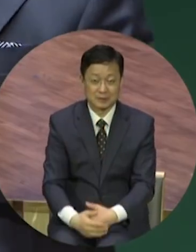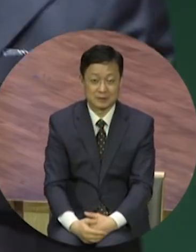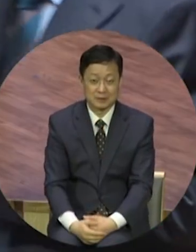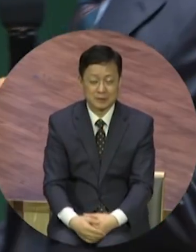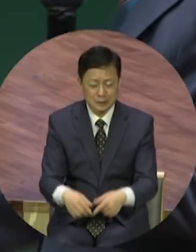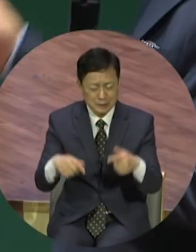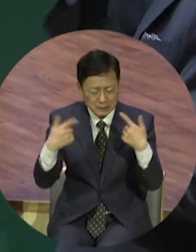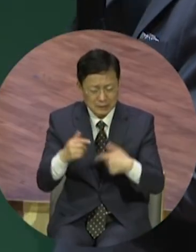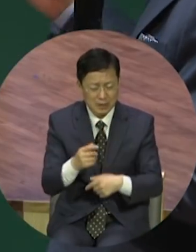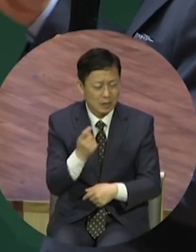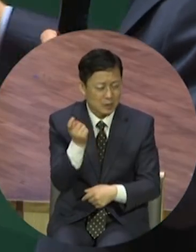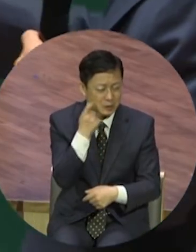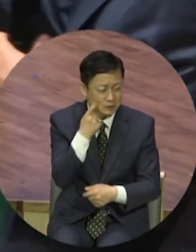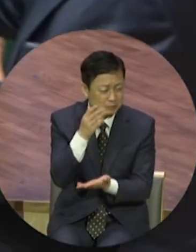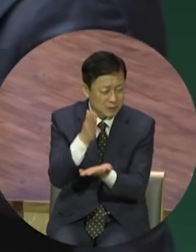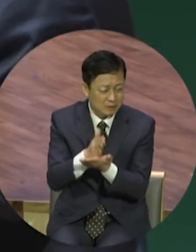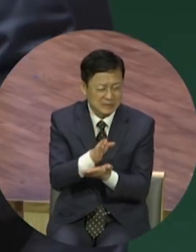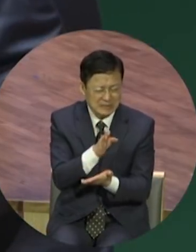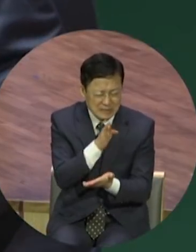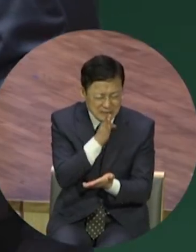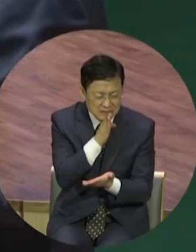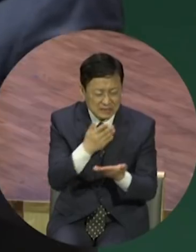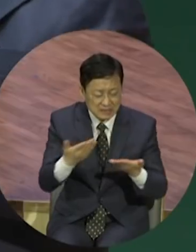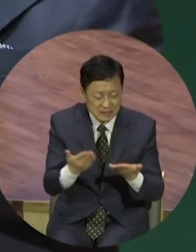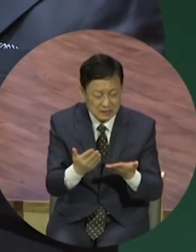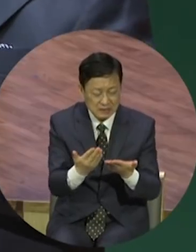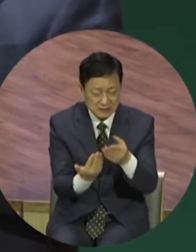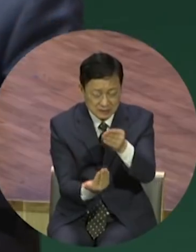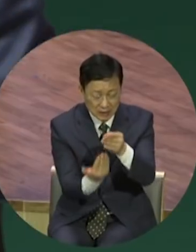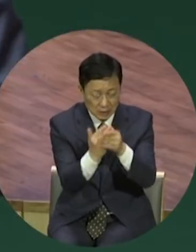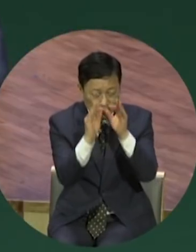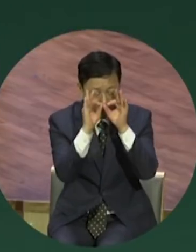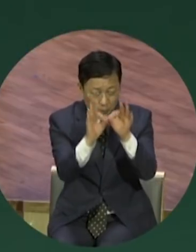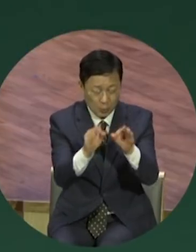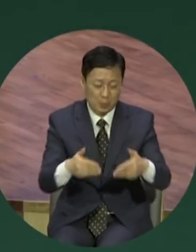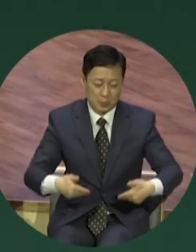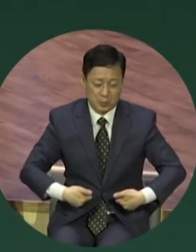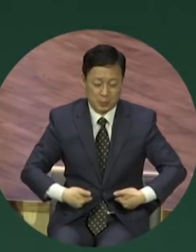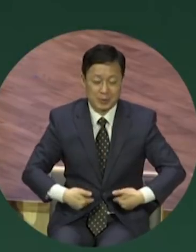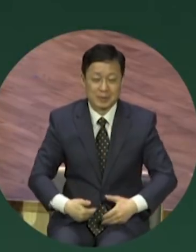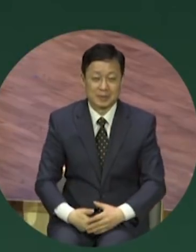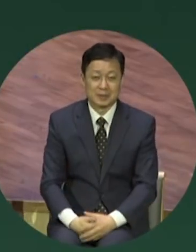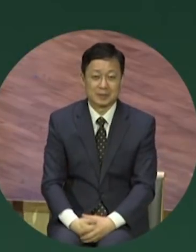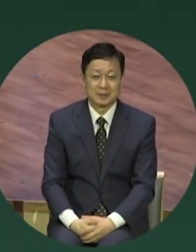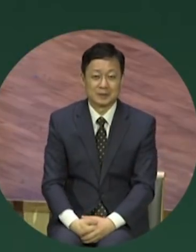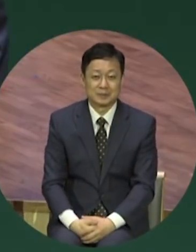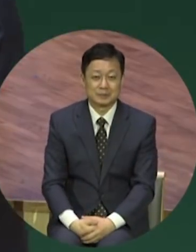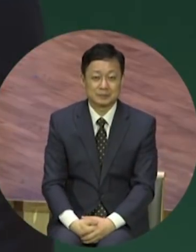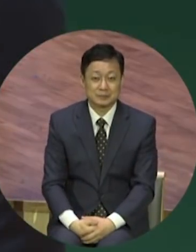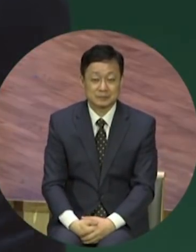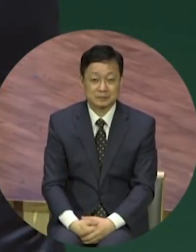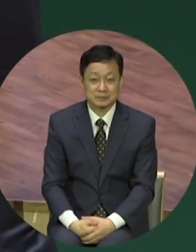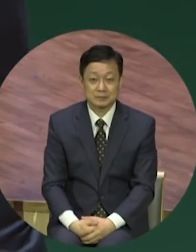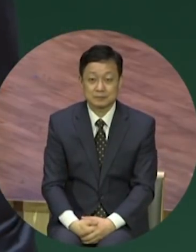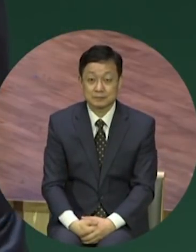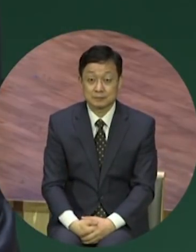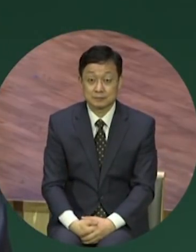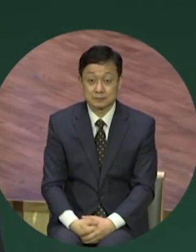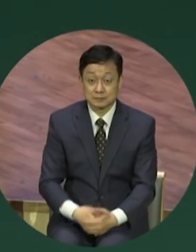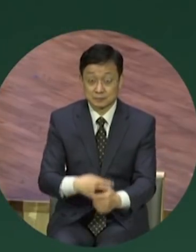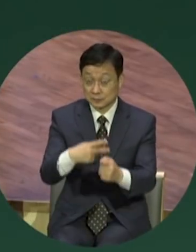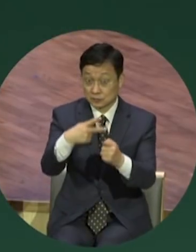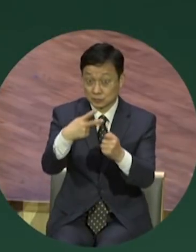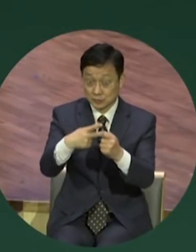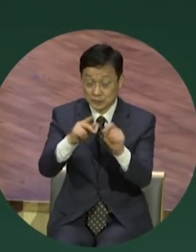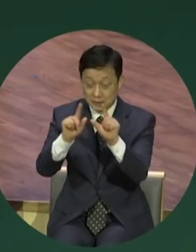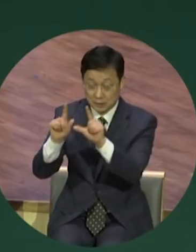어쨌든지 실제 사실을 정확하게 보는 겁니다. No matter what the case, you must be able to see the actual facts as they are. 그리고 여러분에게 현장 사실을